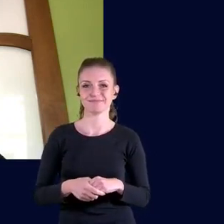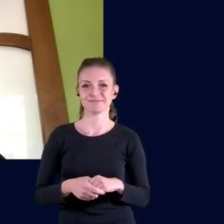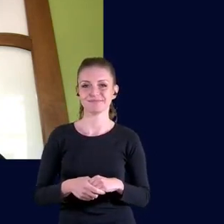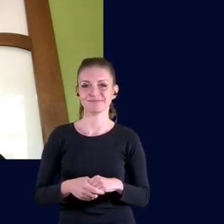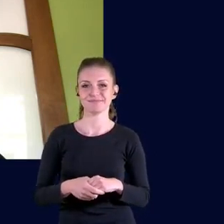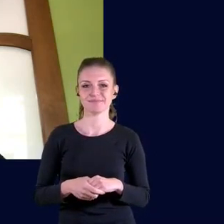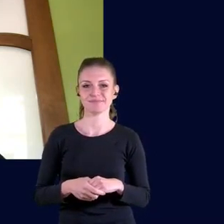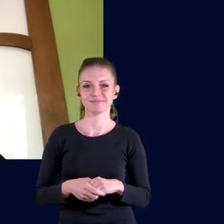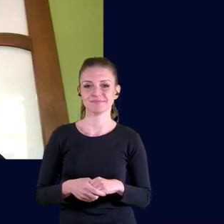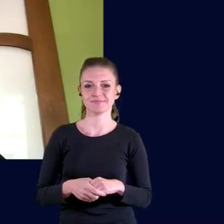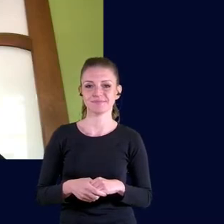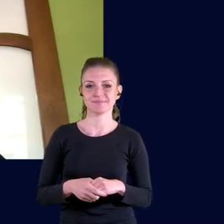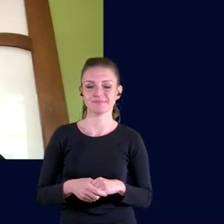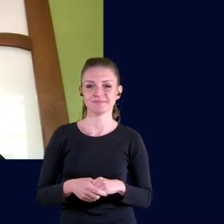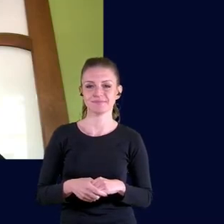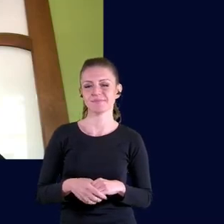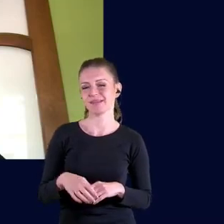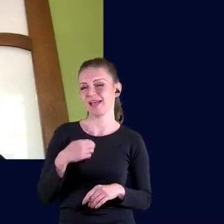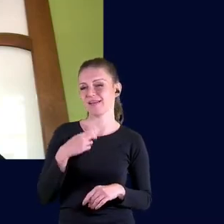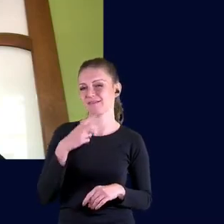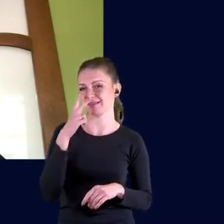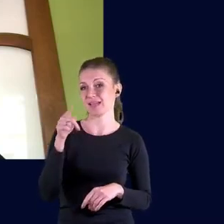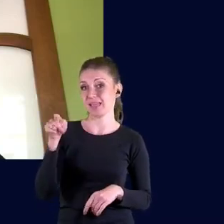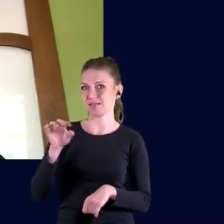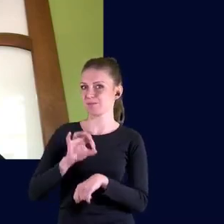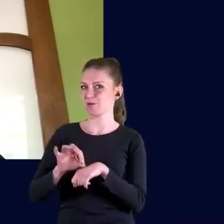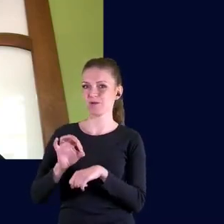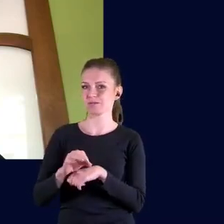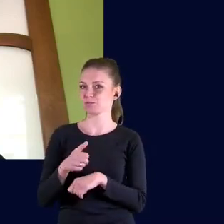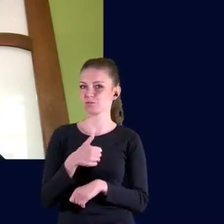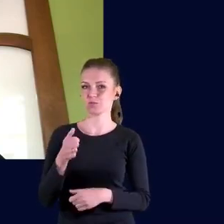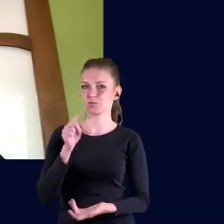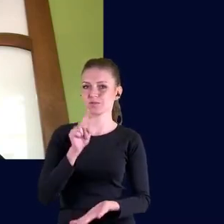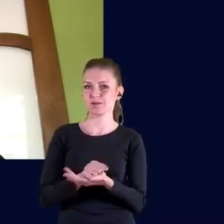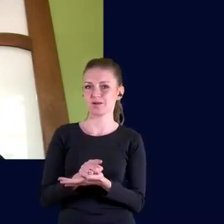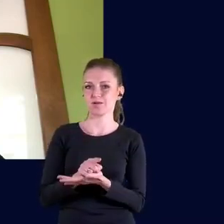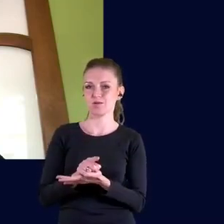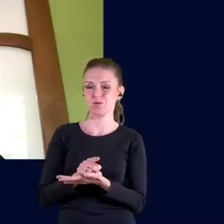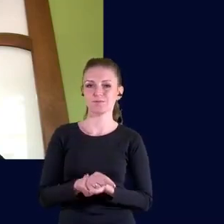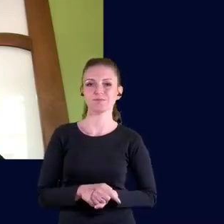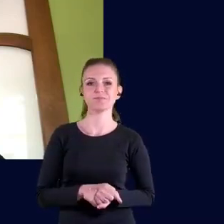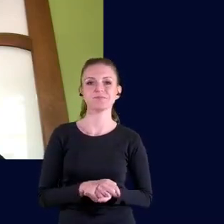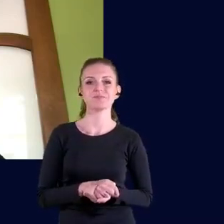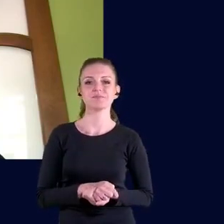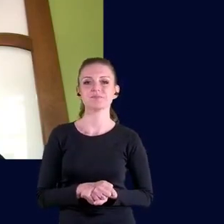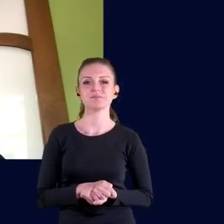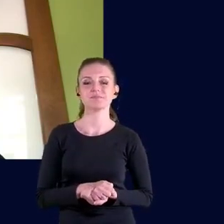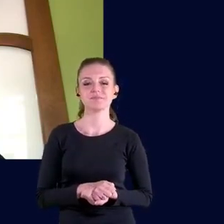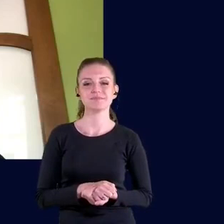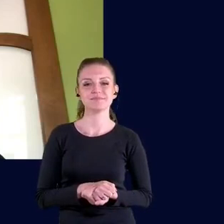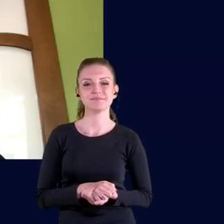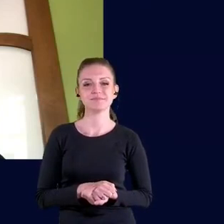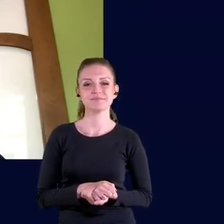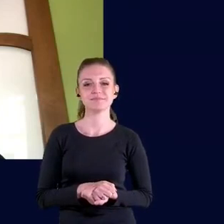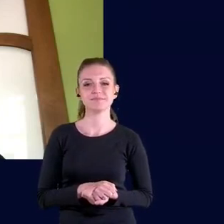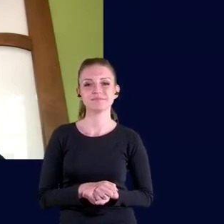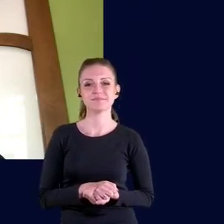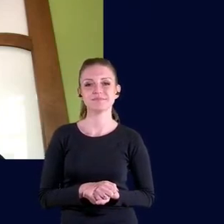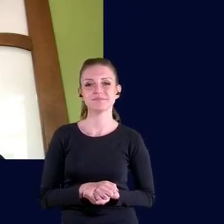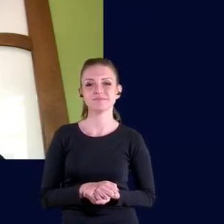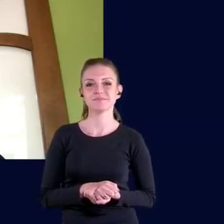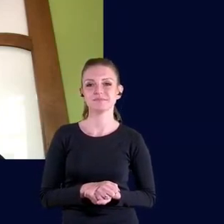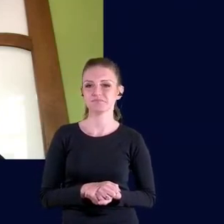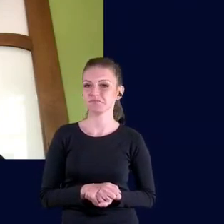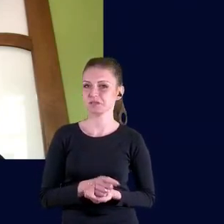tak myślę że udało nam się to zrobić jak widzieliście państwo w tej sesji dość